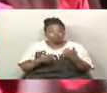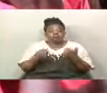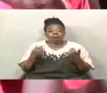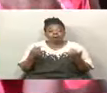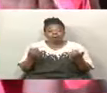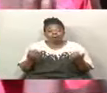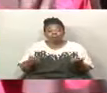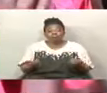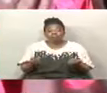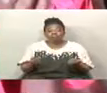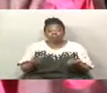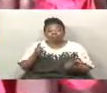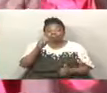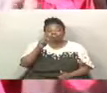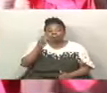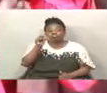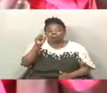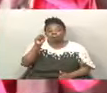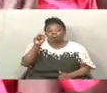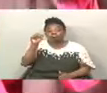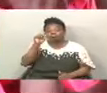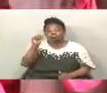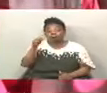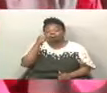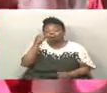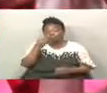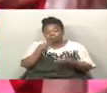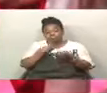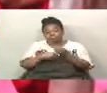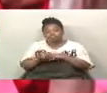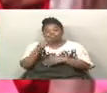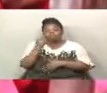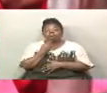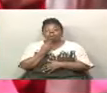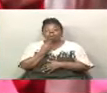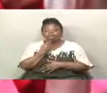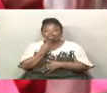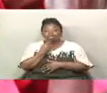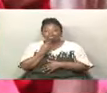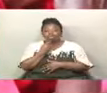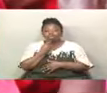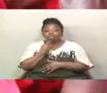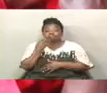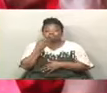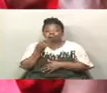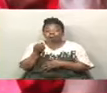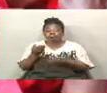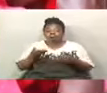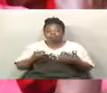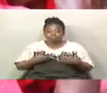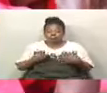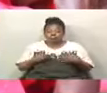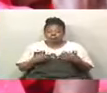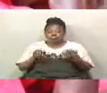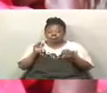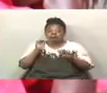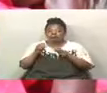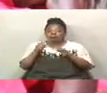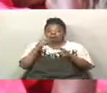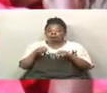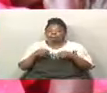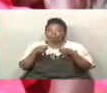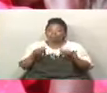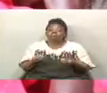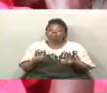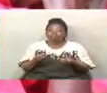wayo owakisiiriza batunzeyo nti ani atunzeyo nti abalimu mu kibanja ne tubabuuza ani